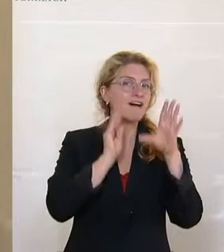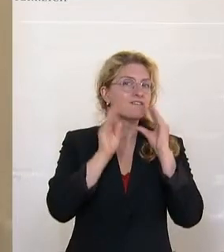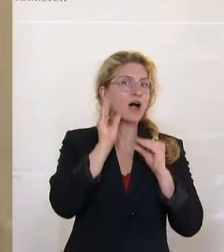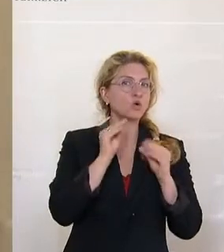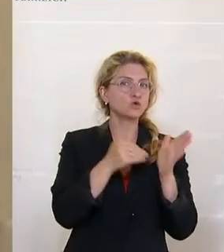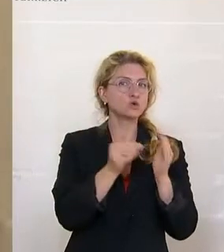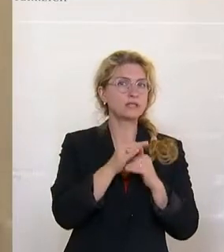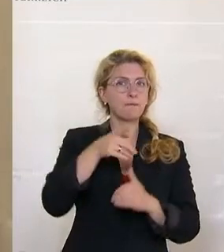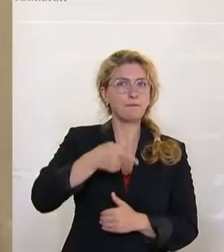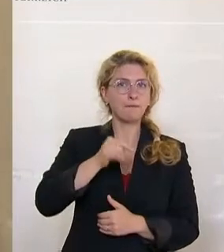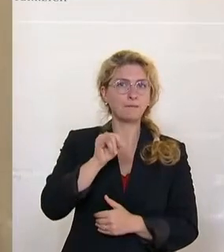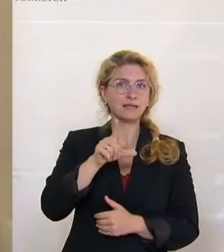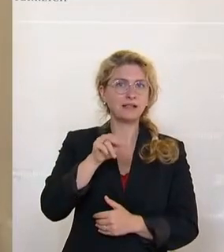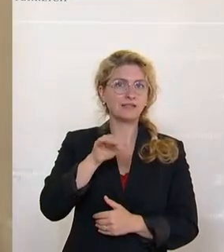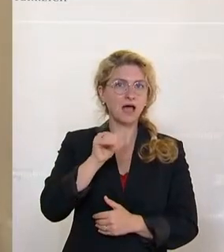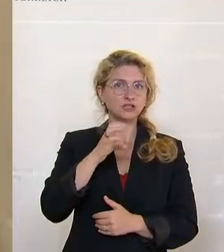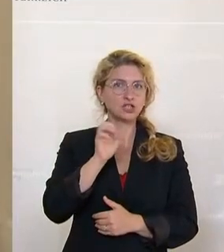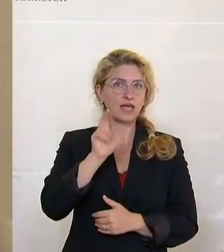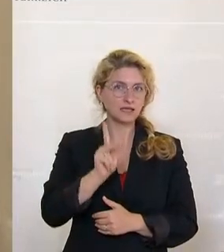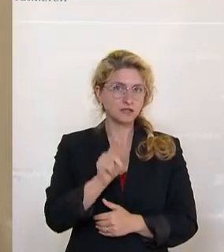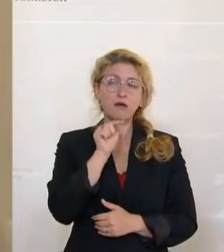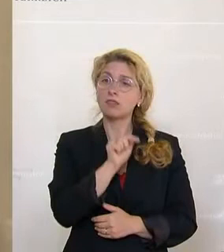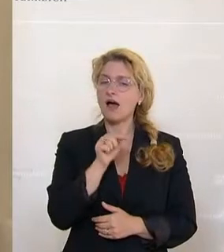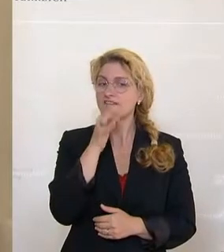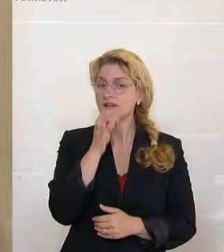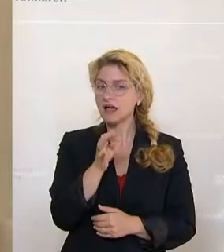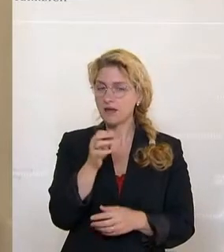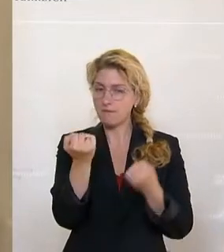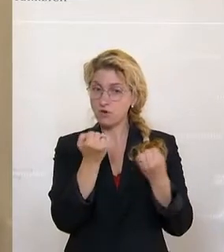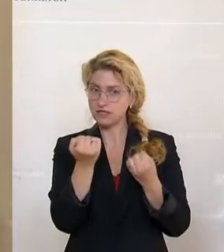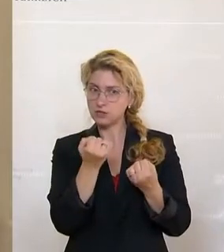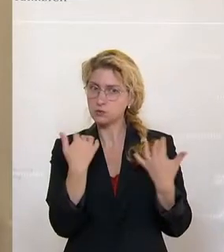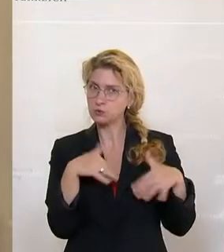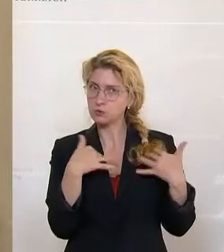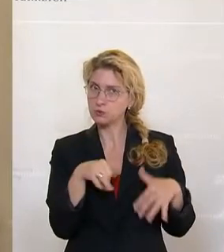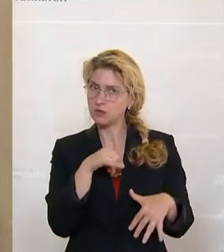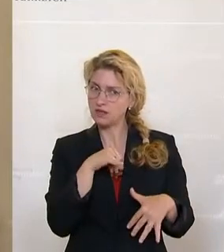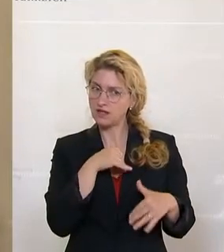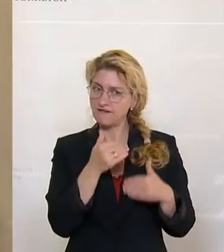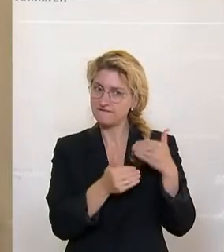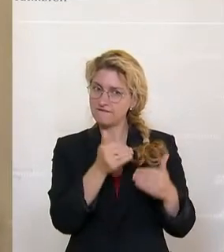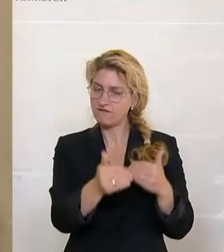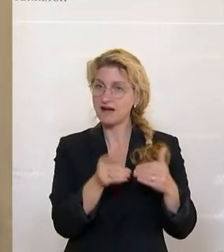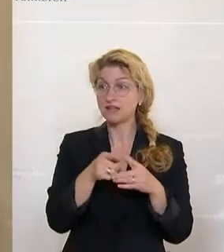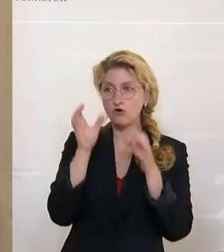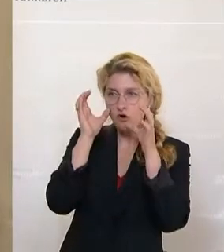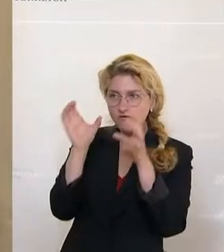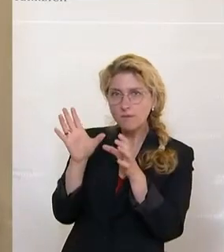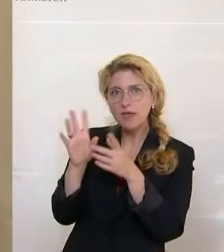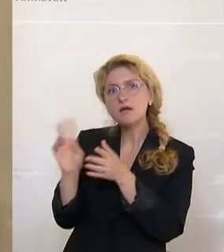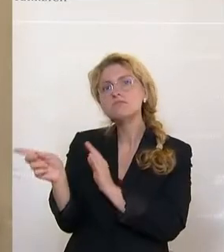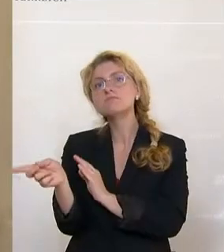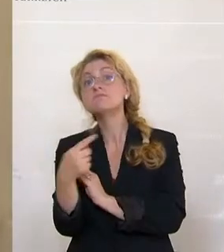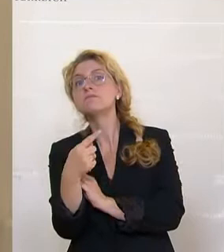Pilnercheck, der Frage, ob im politisch brisanten Strafverfahren, wo die ÖVP insbesondere in den Fokus gerät, auch wirklich unabhängig